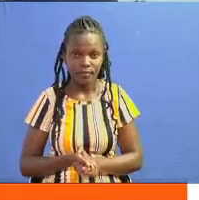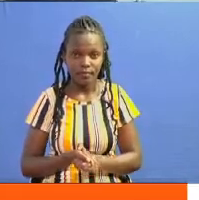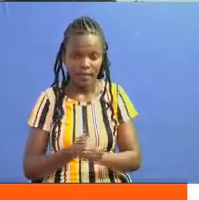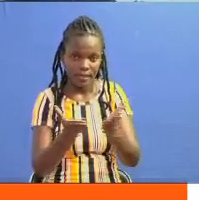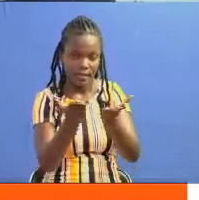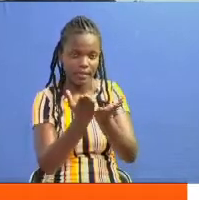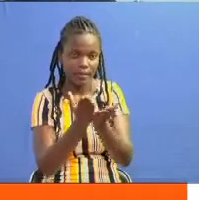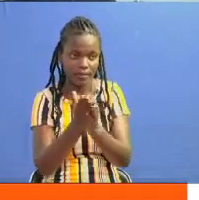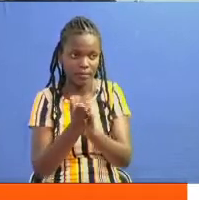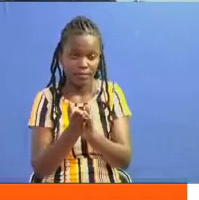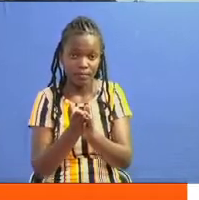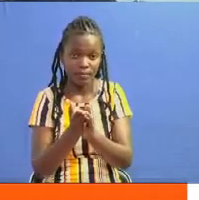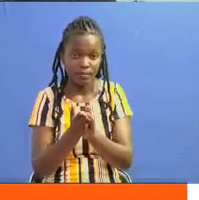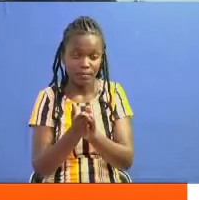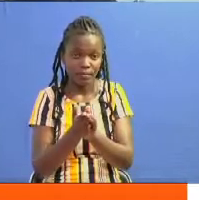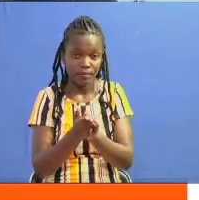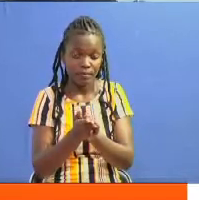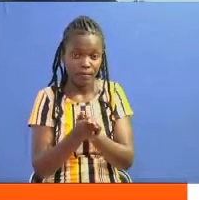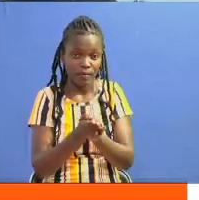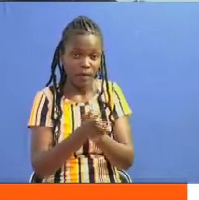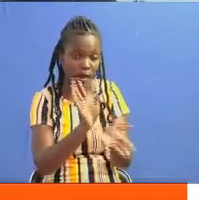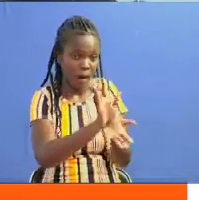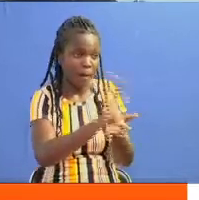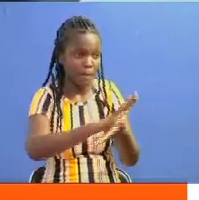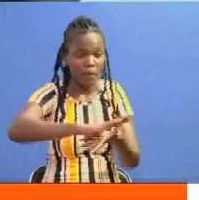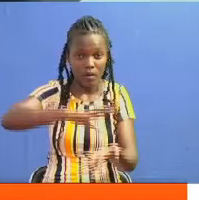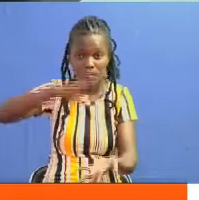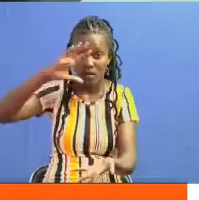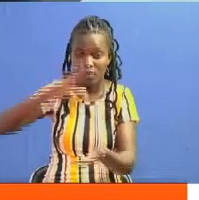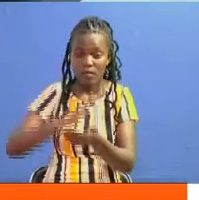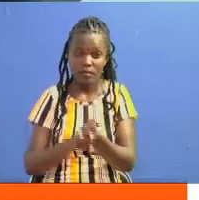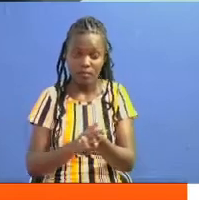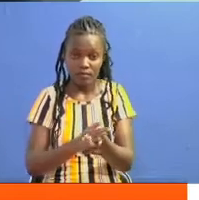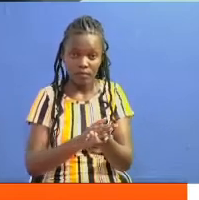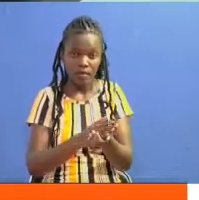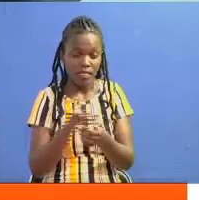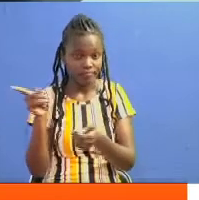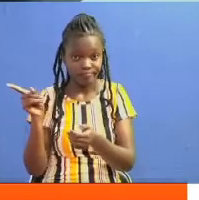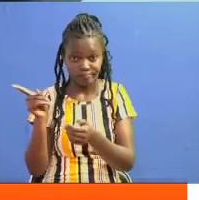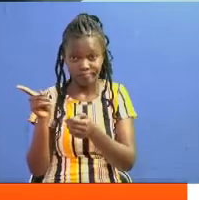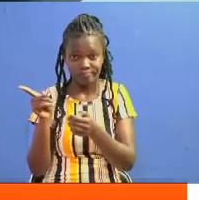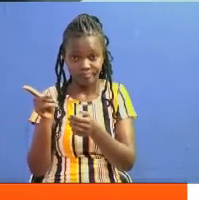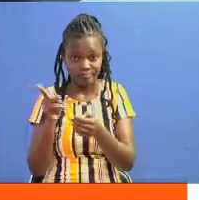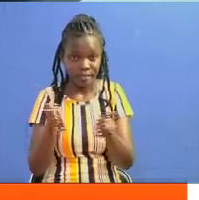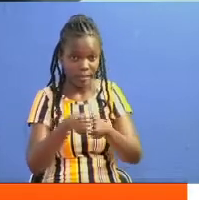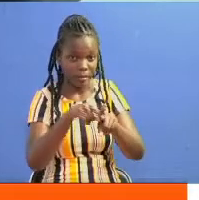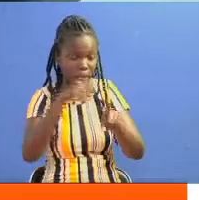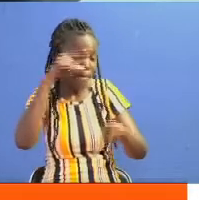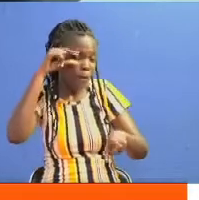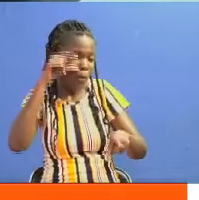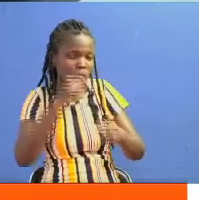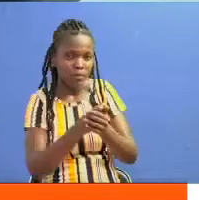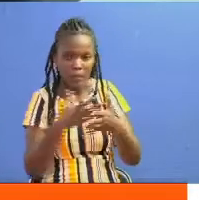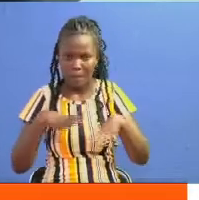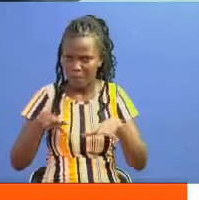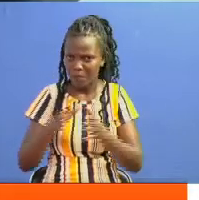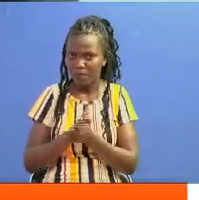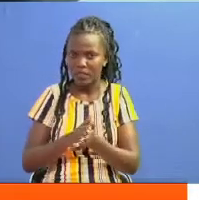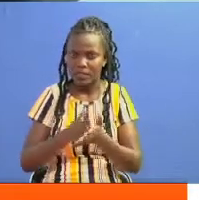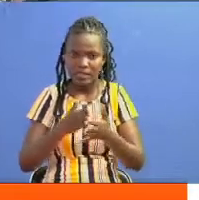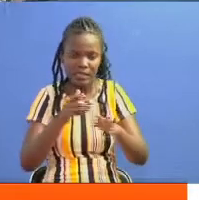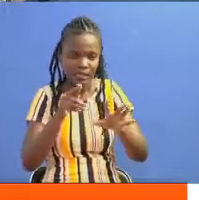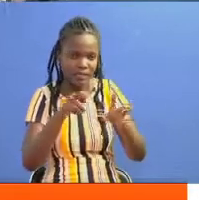Jumamosi na Jumapili Komako, kampuni maalum inayoongoza bandarini pamoja na wakandarasi wa Mombasa, walianza kupakia